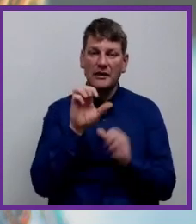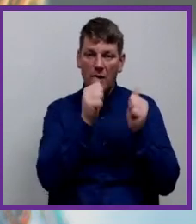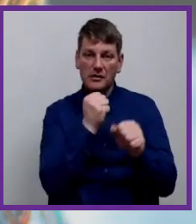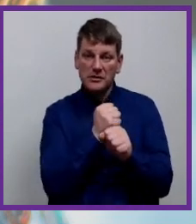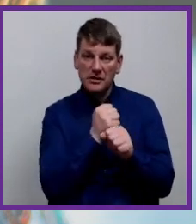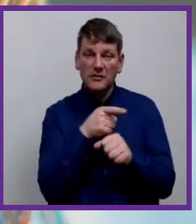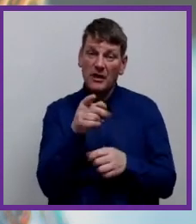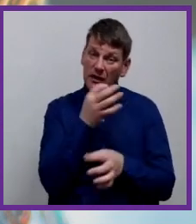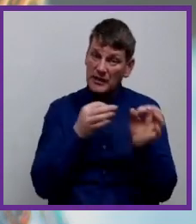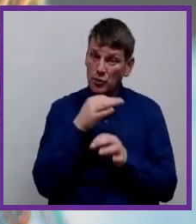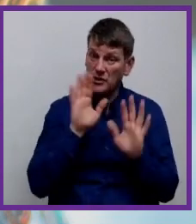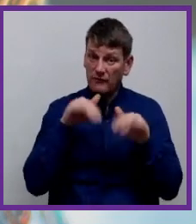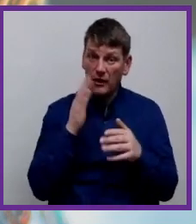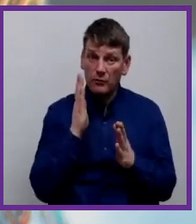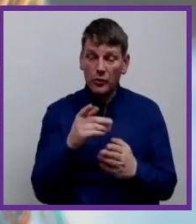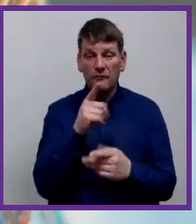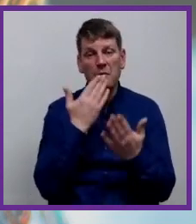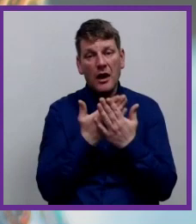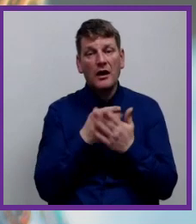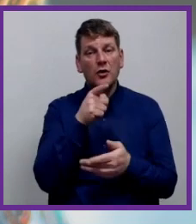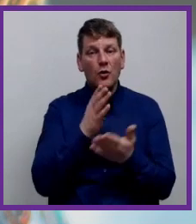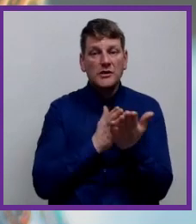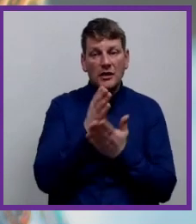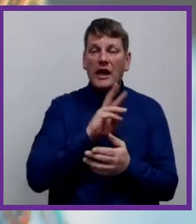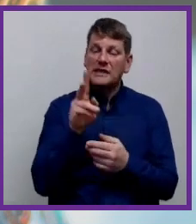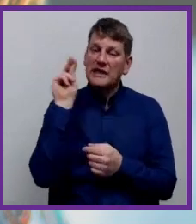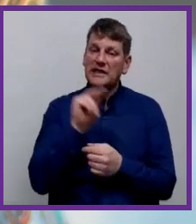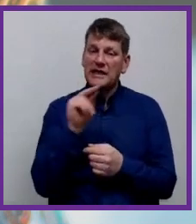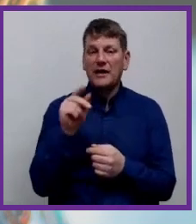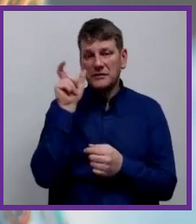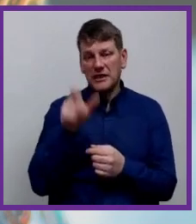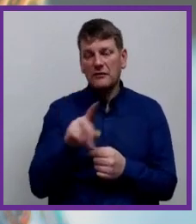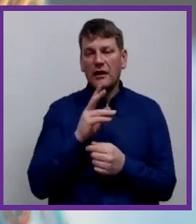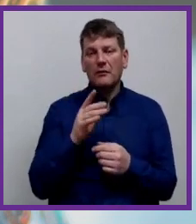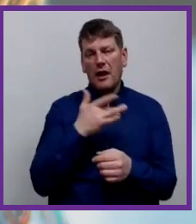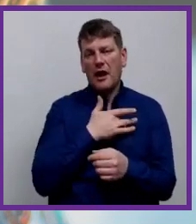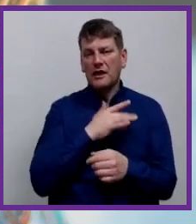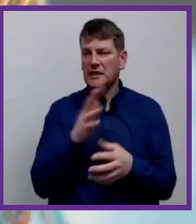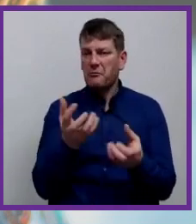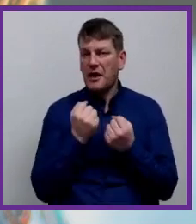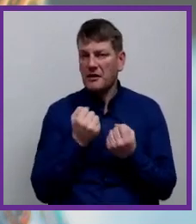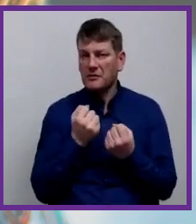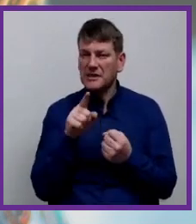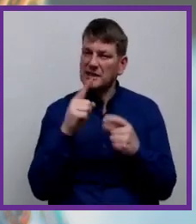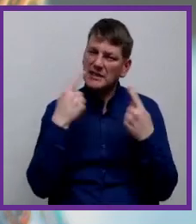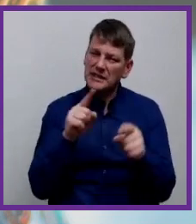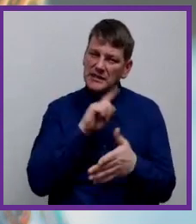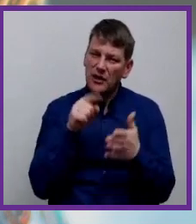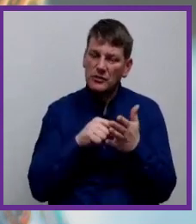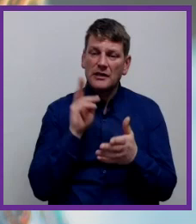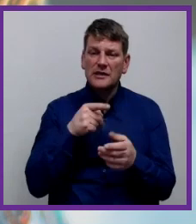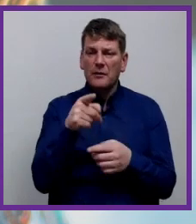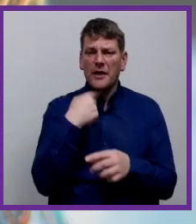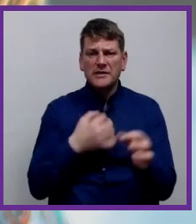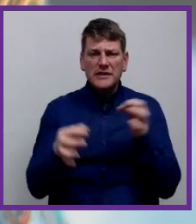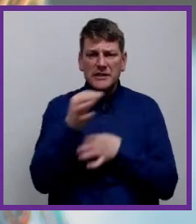viņi parādīja tos aspektus, kas varbūt kristīgam cilvēkam tu liekas nepieņemam. Tas ir cits jautājums, es domāju, ka tas, ka mēs diskutējam,